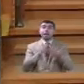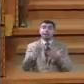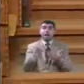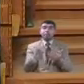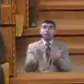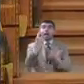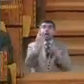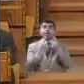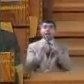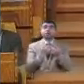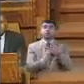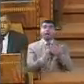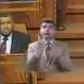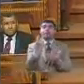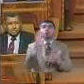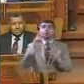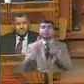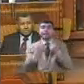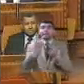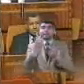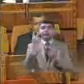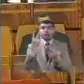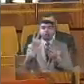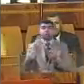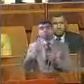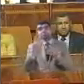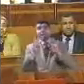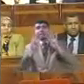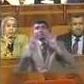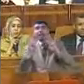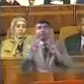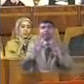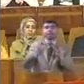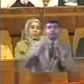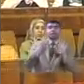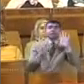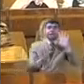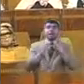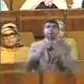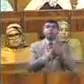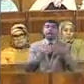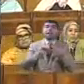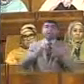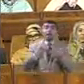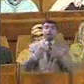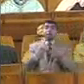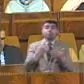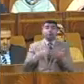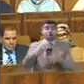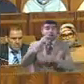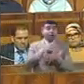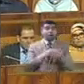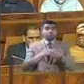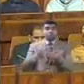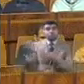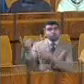مليار ديال الدرهم ديال 2012. هذه كتمثل بين 80 و100 مليار ديال الدرهم. هاد 80 مليار ديال الدرهم منين كنا